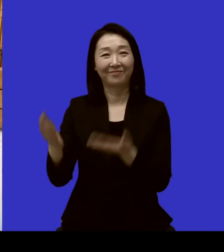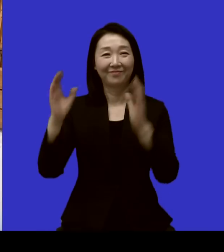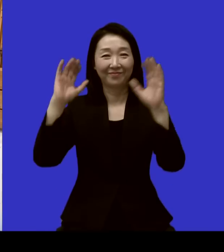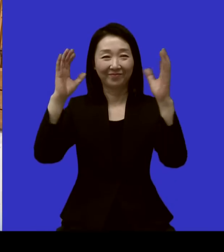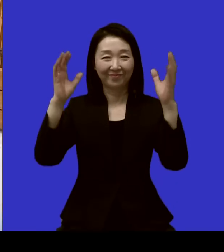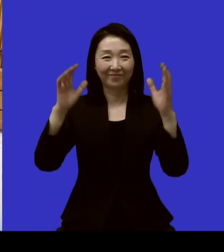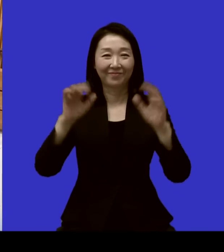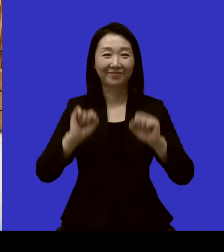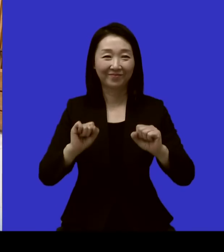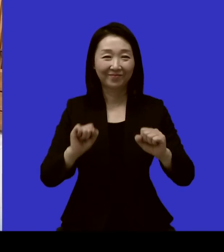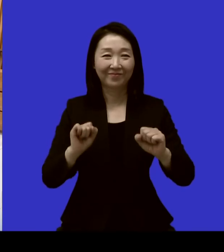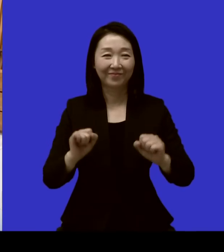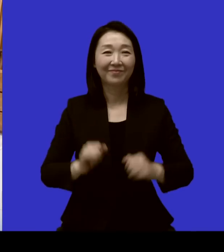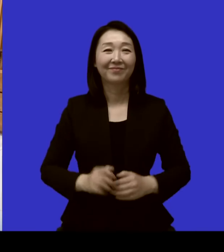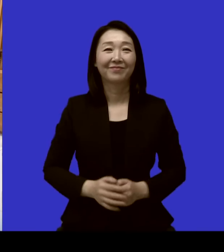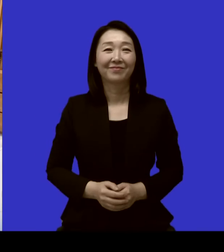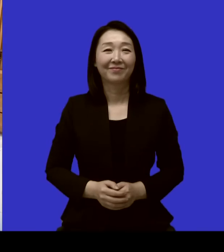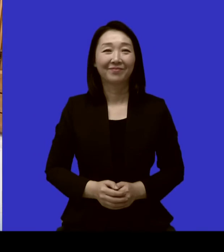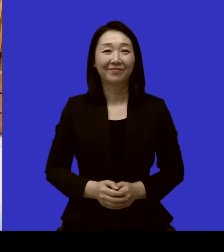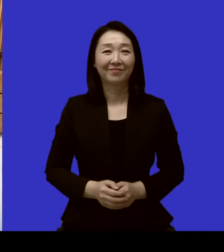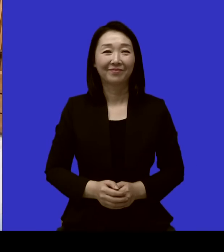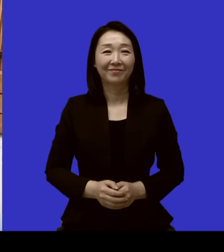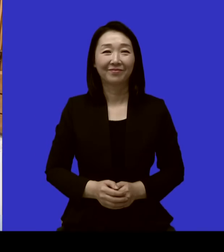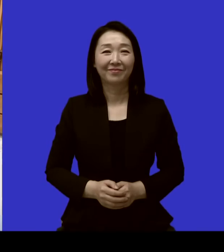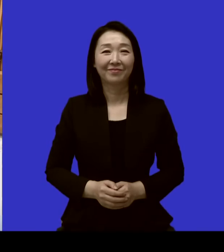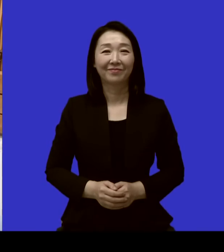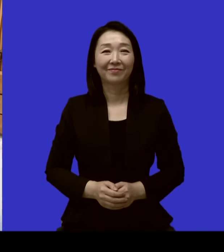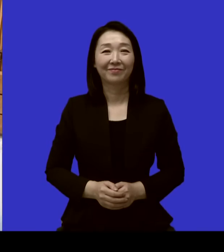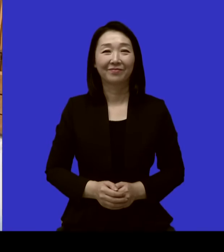안녕하세요. 안녕하세요. 안녕하세요.